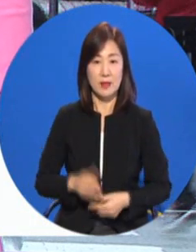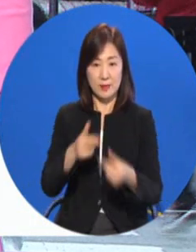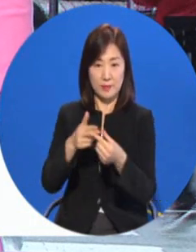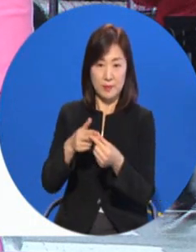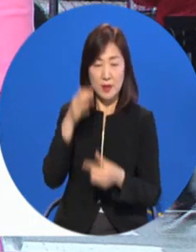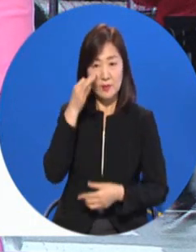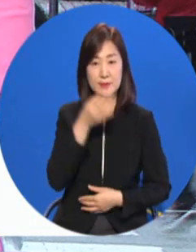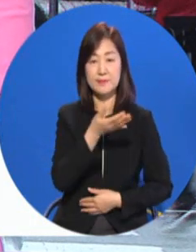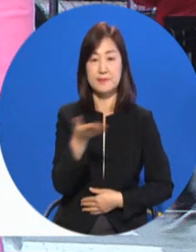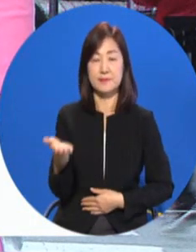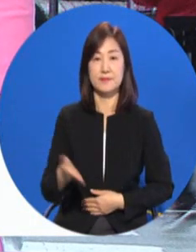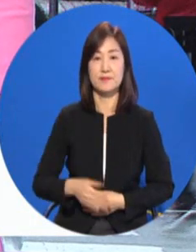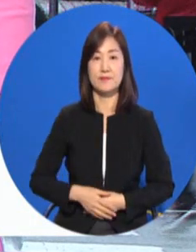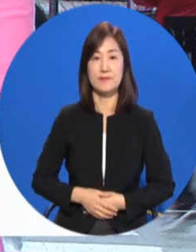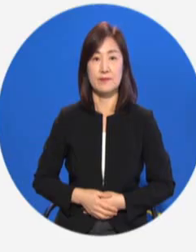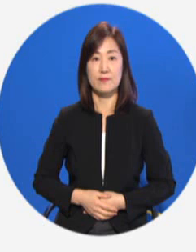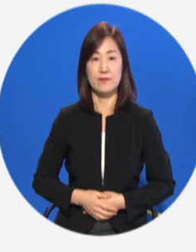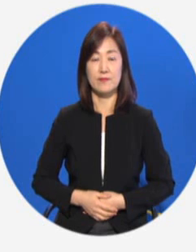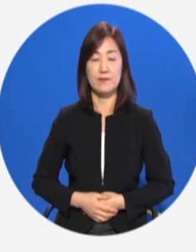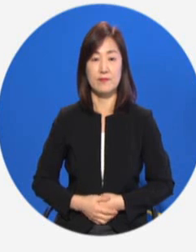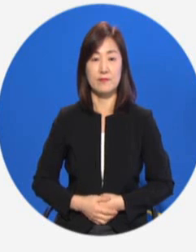분들을 모두 만나봤습니다